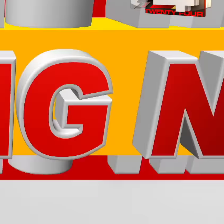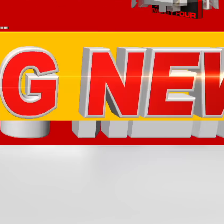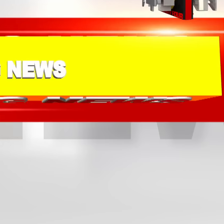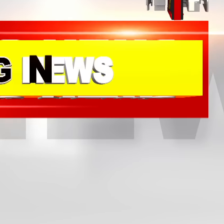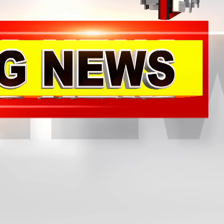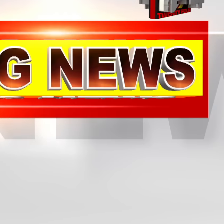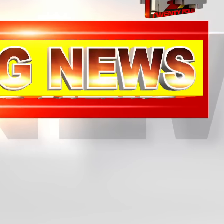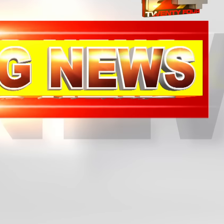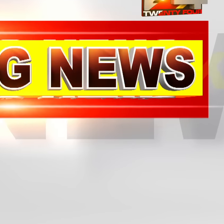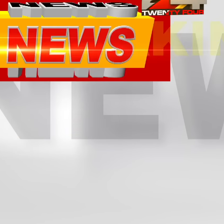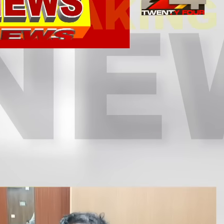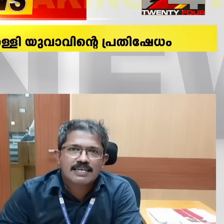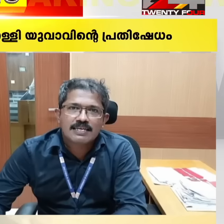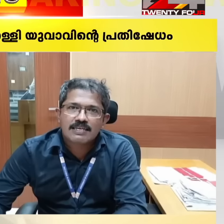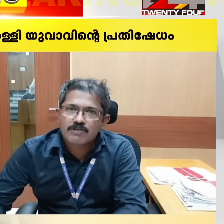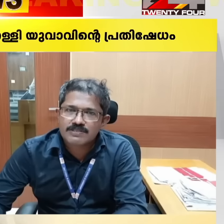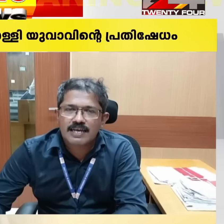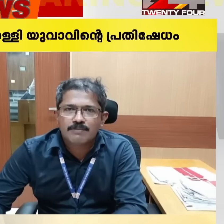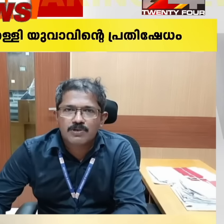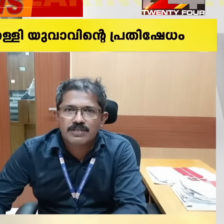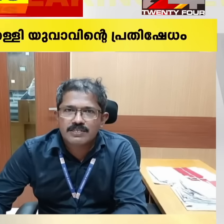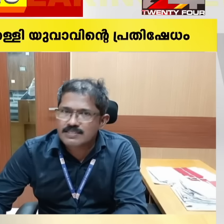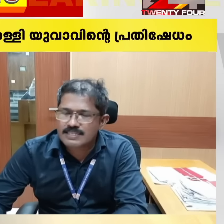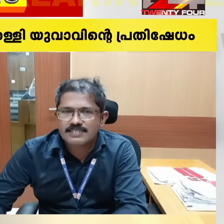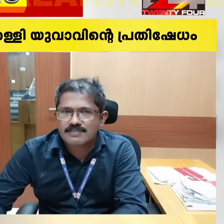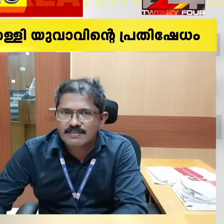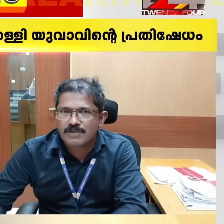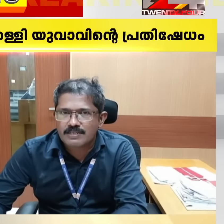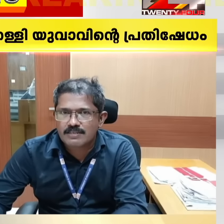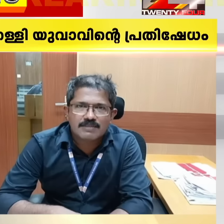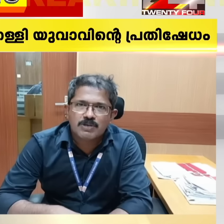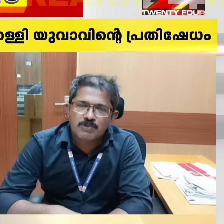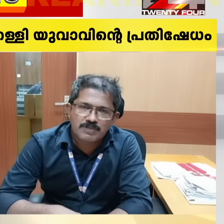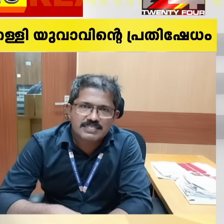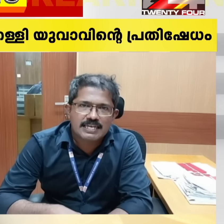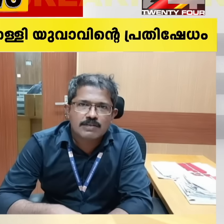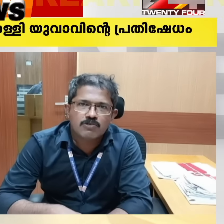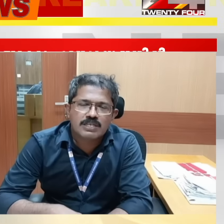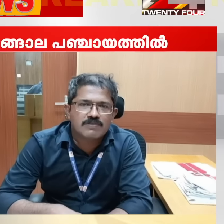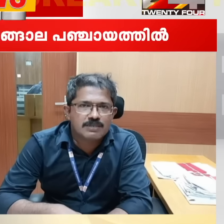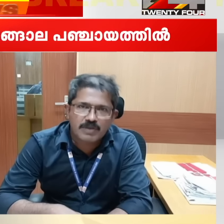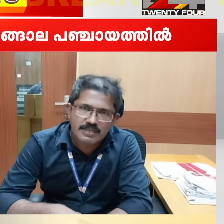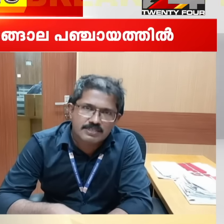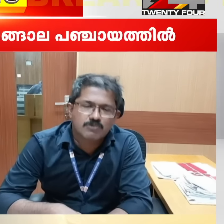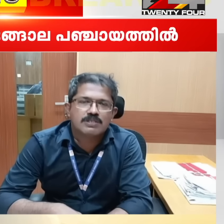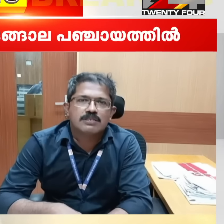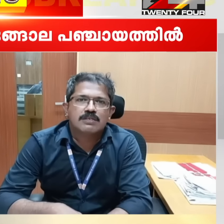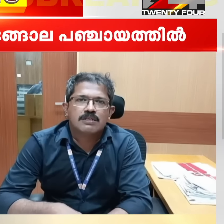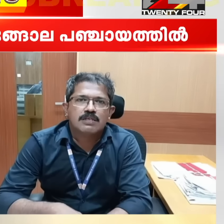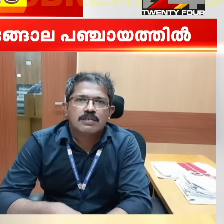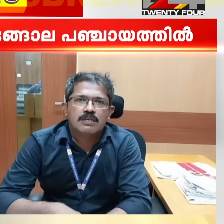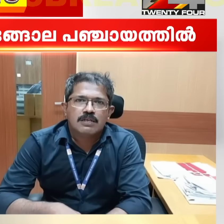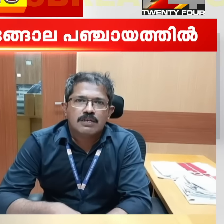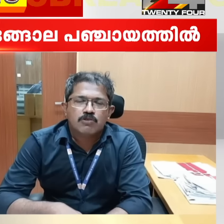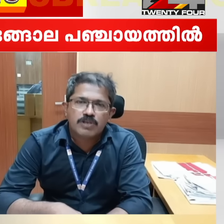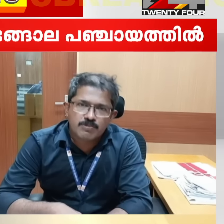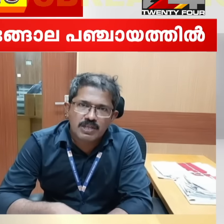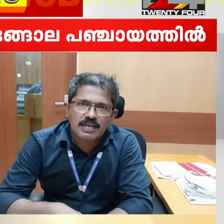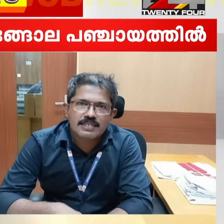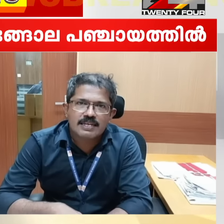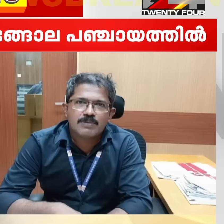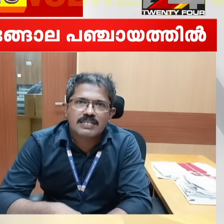ജില്ലയിലെ കടനാട് പഞ്ചായത്തിലെ ഒരു സ്ഥാപനമാണ് ഈ ടെക്സ്റ്റൈൽസ് എന്നാണ് പറഞ്ഞത്. ബഹുമാനപ്പെട്ട JD-യോട് ഞാൻ വിഷയം പറഞ്ഞിട്ടുണ്ട്. തൊണ്ടി